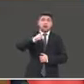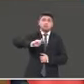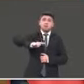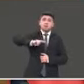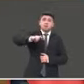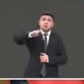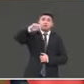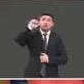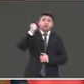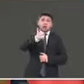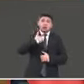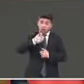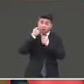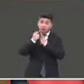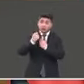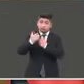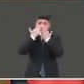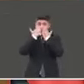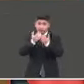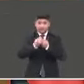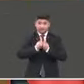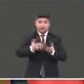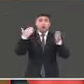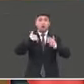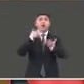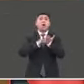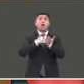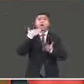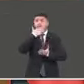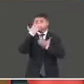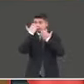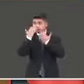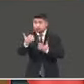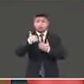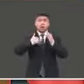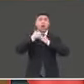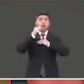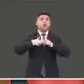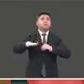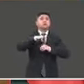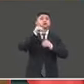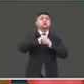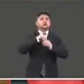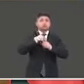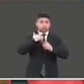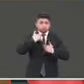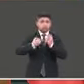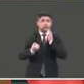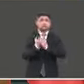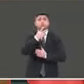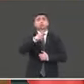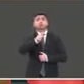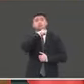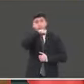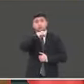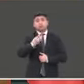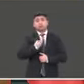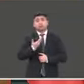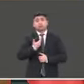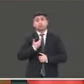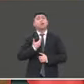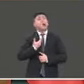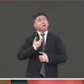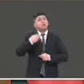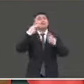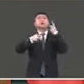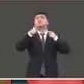kadar eğitim görmelerini sağlayacak imkanı da altyapıyı da biz kurt varsın